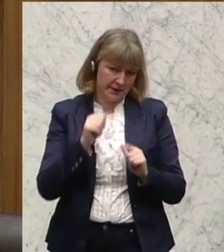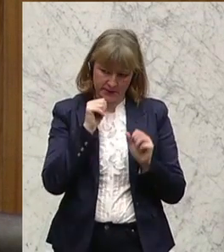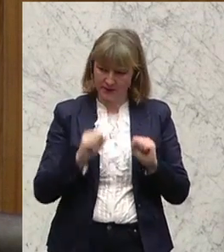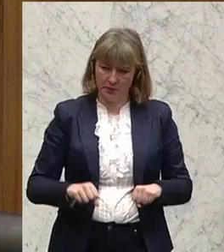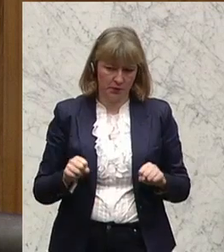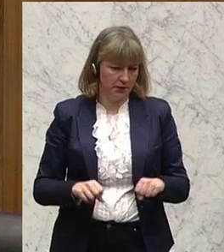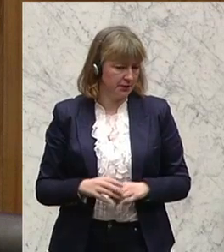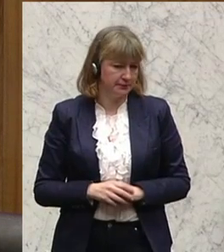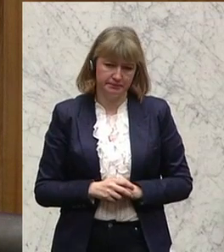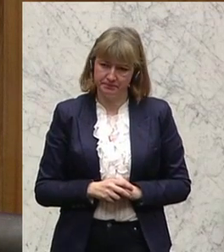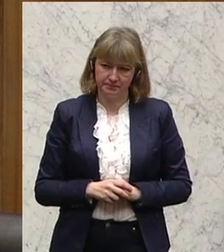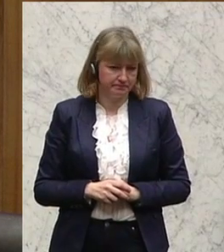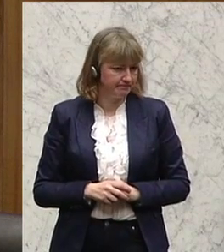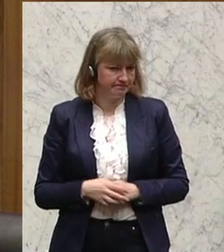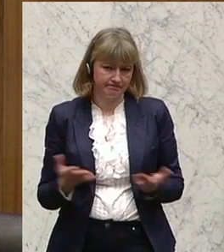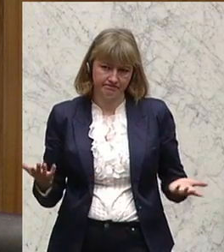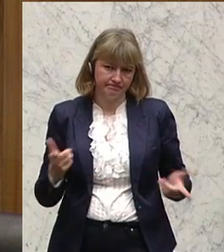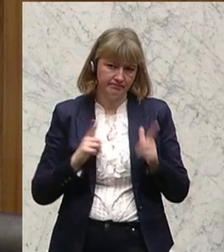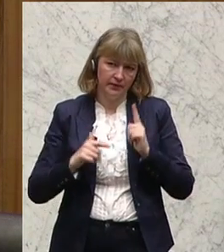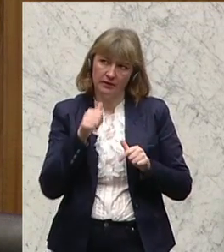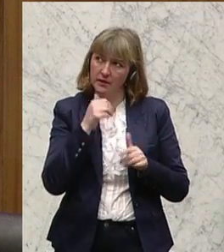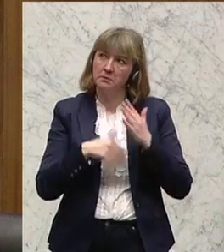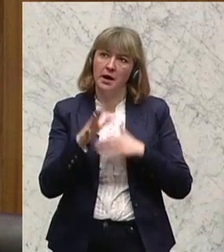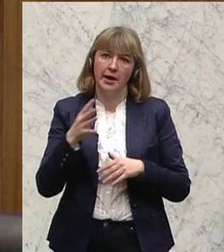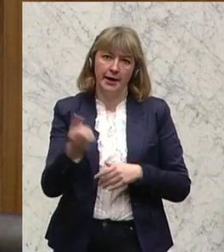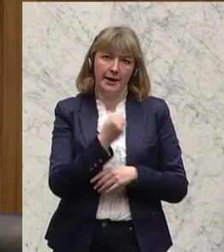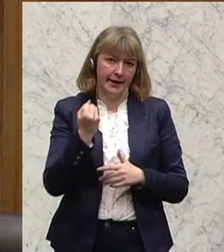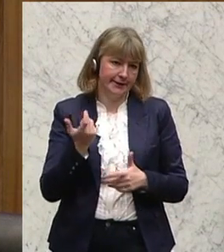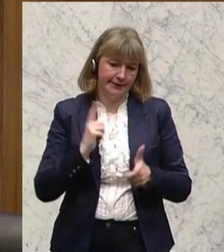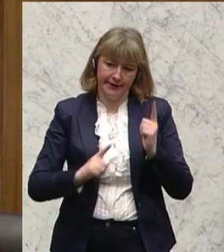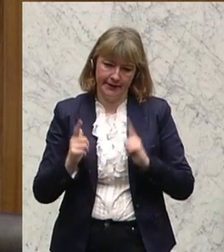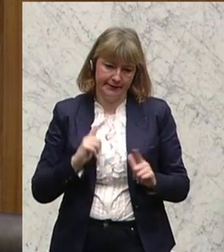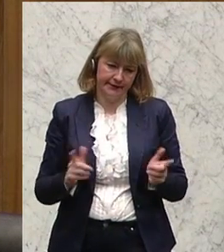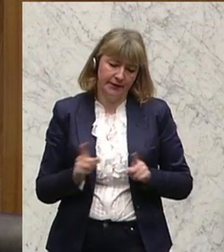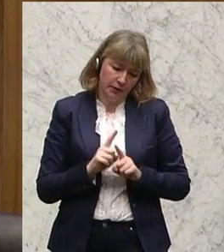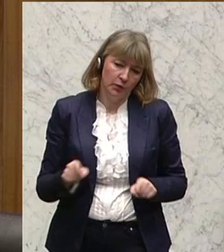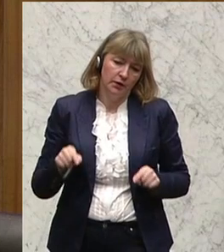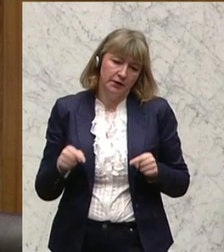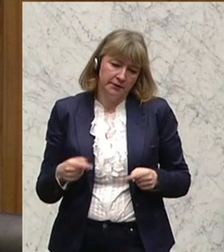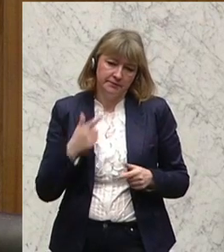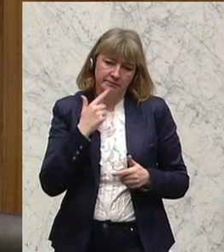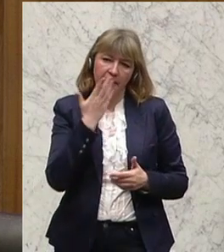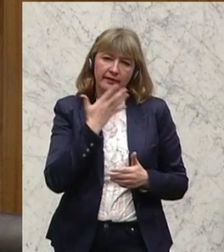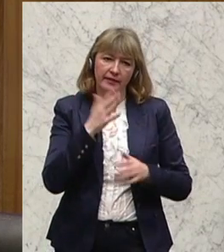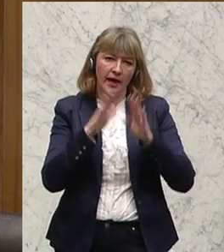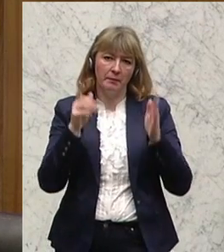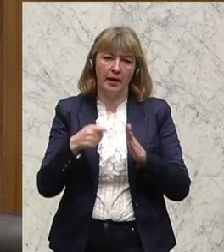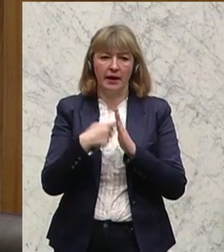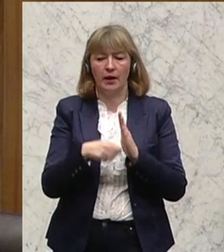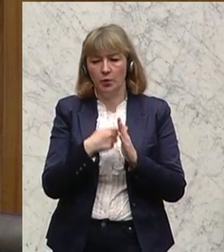es konnte einfach nicht mehr erreicht werden als das, was im mit der bereits angesprochenen